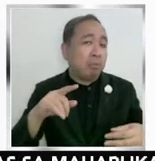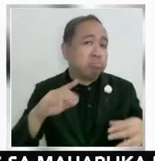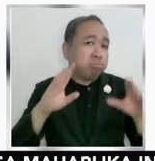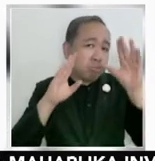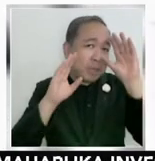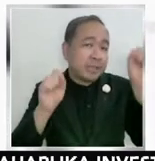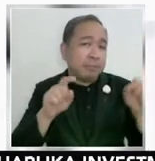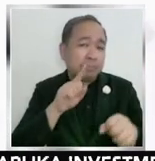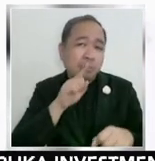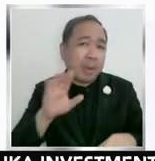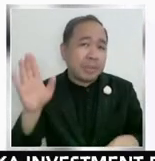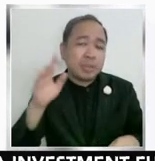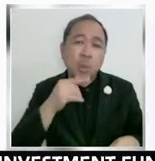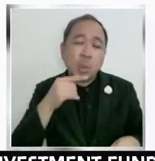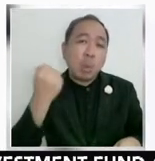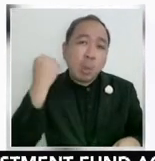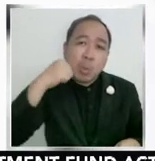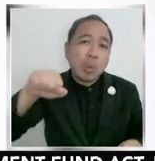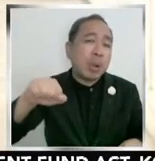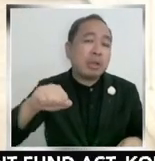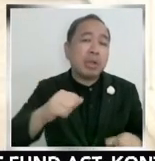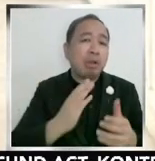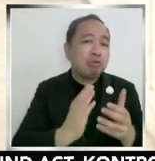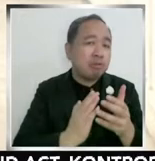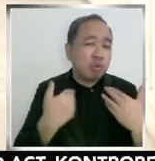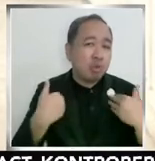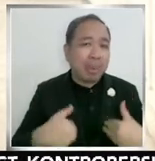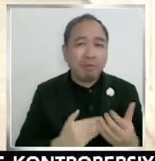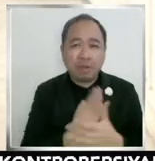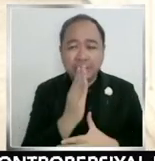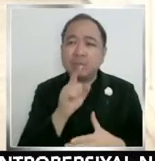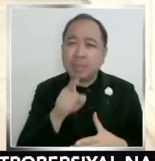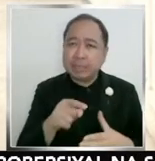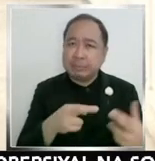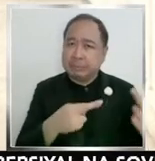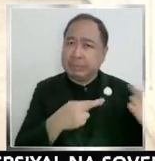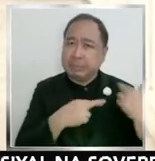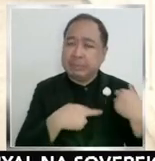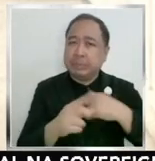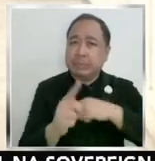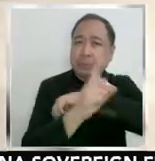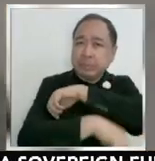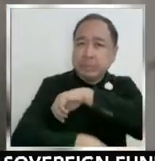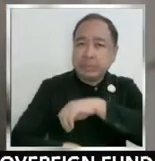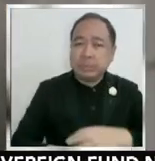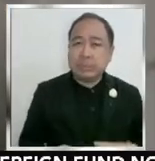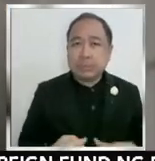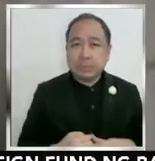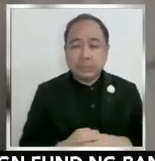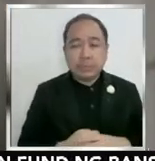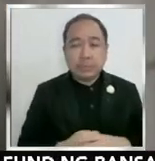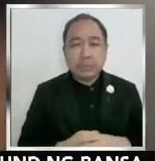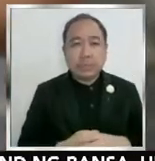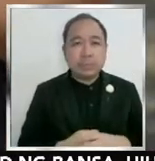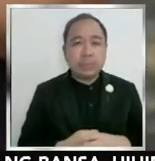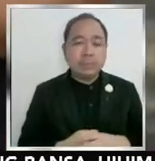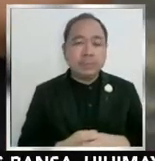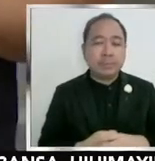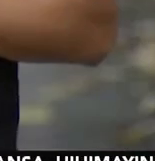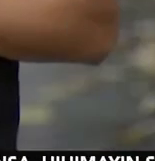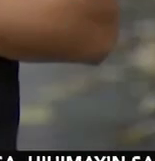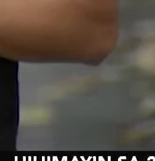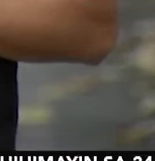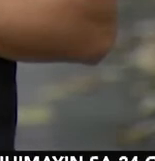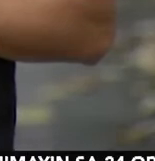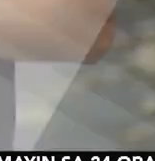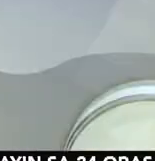ang mga lumabag sa karapatang pantao. Para sa GMA Integrated News, Sarima Refran. June Veneracion, nakatutok